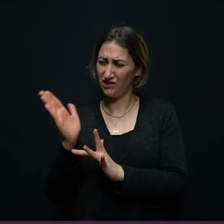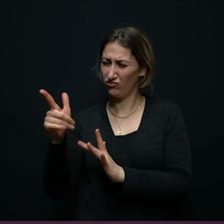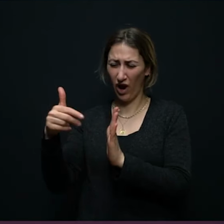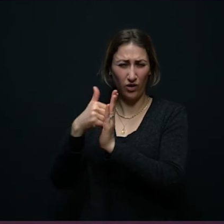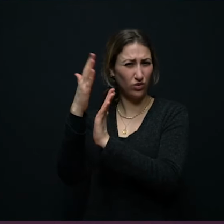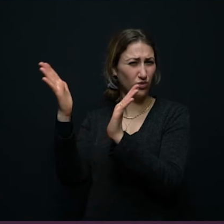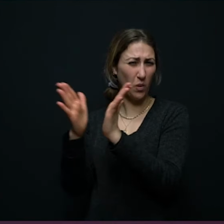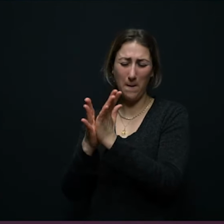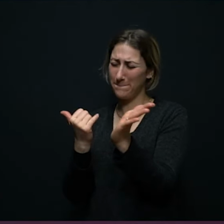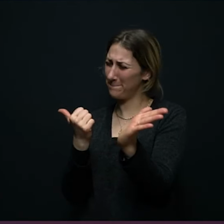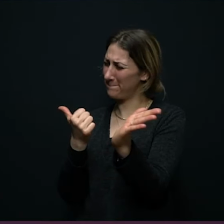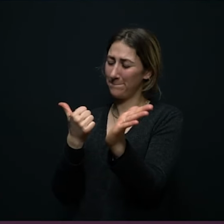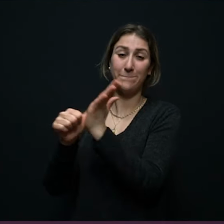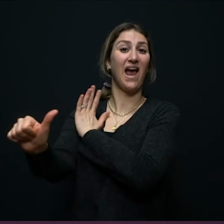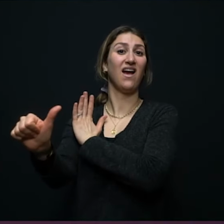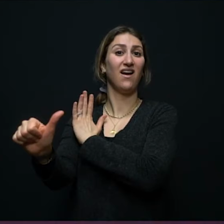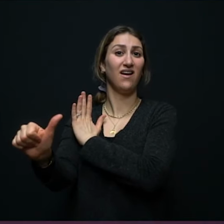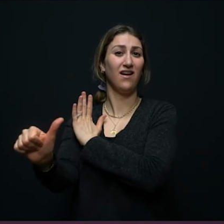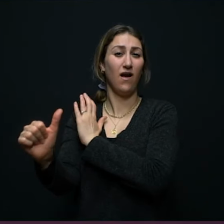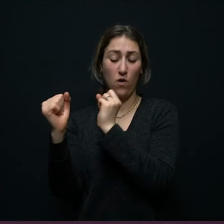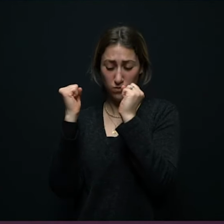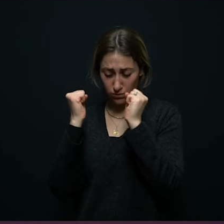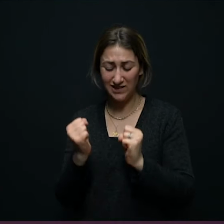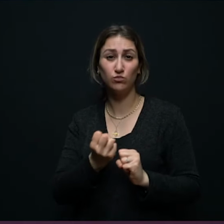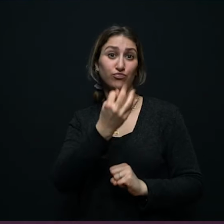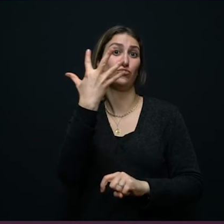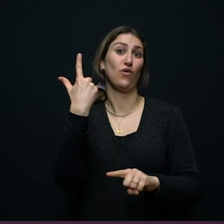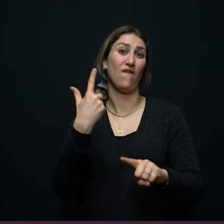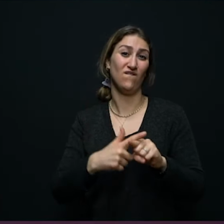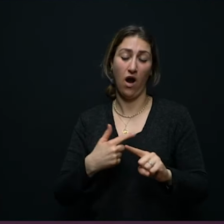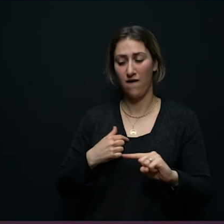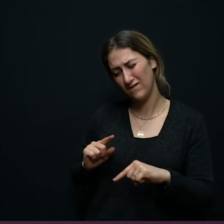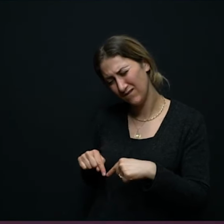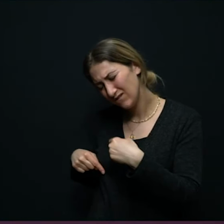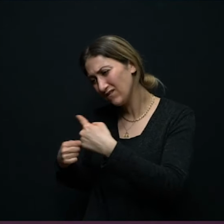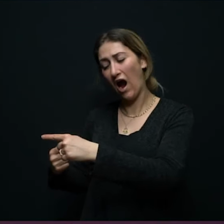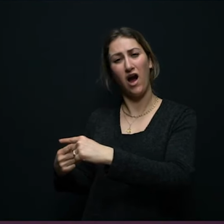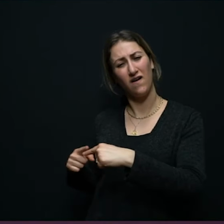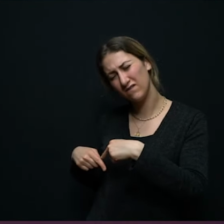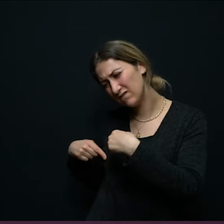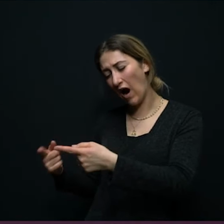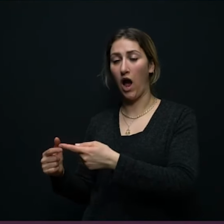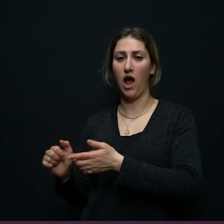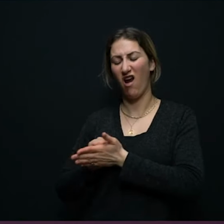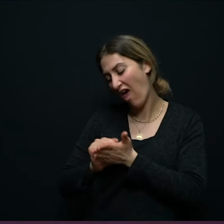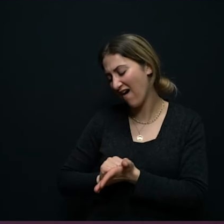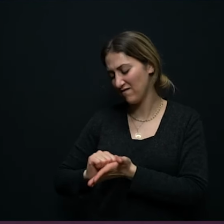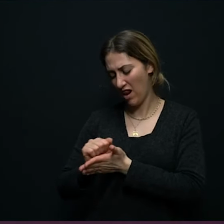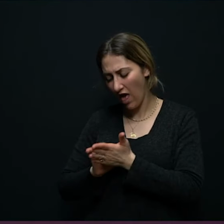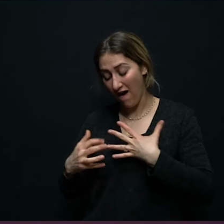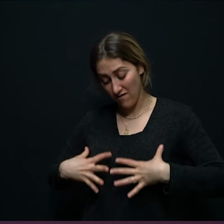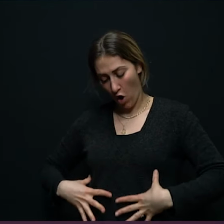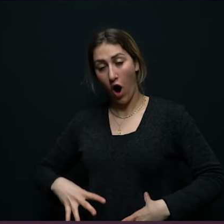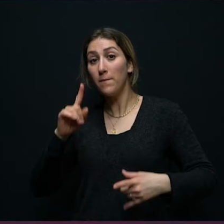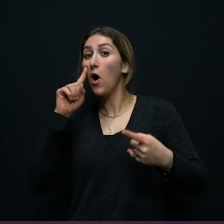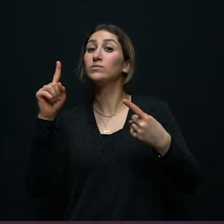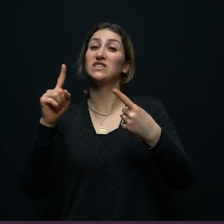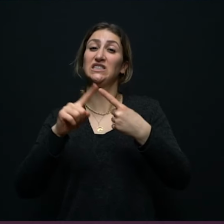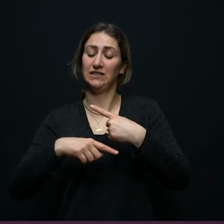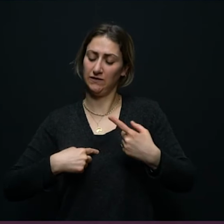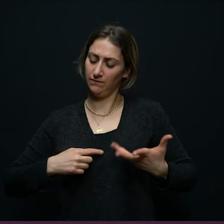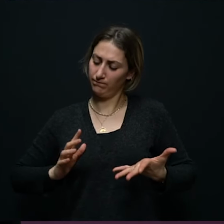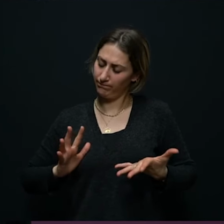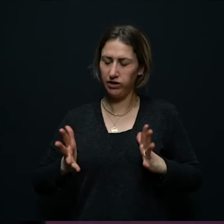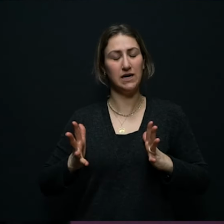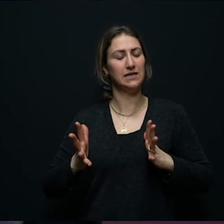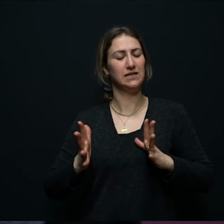la loi secrète de jésus christ du sang de jésus-christ pour garder cette robe intacte sans tache le problème